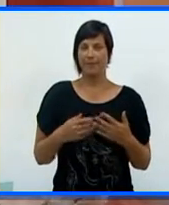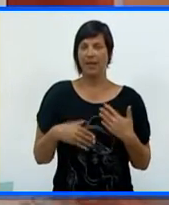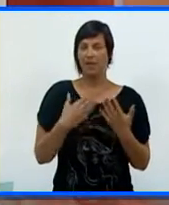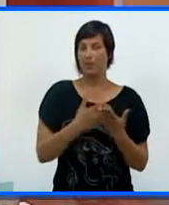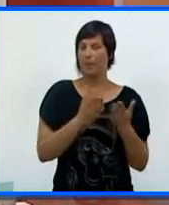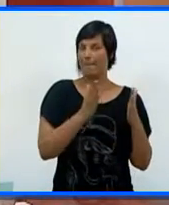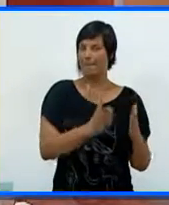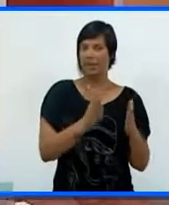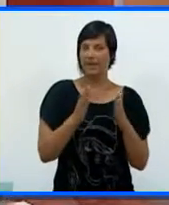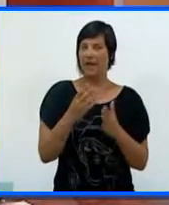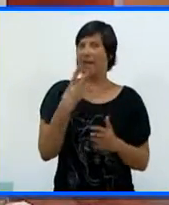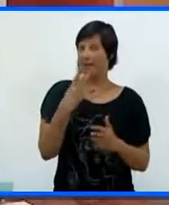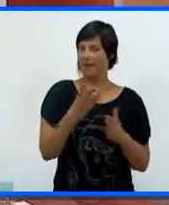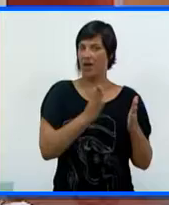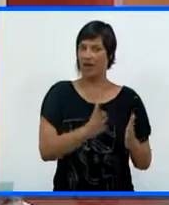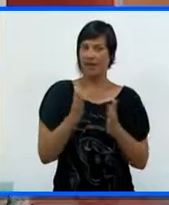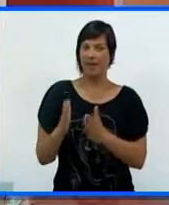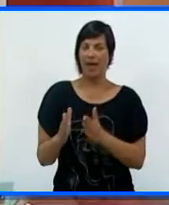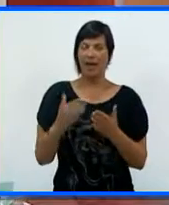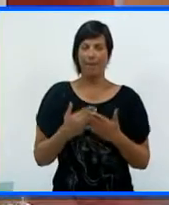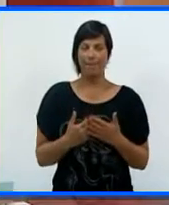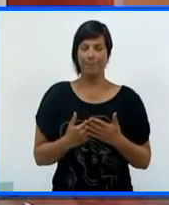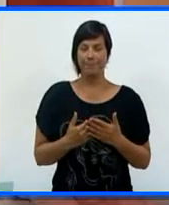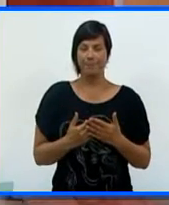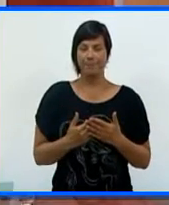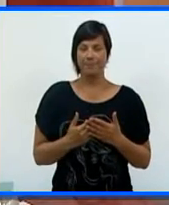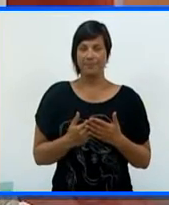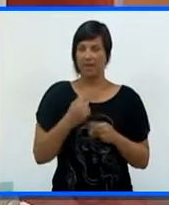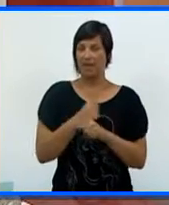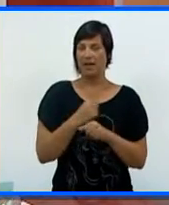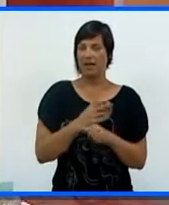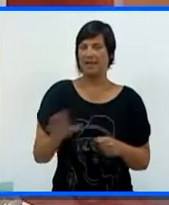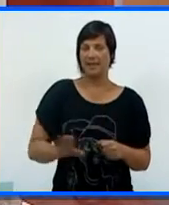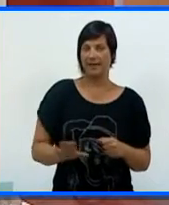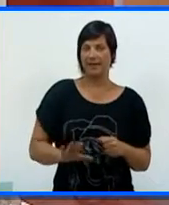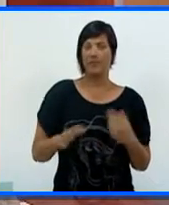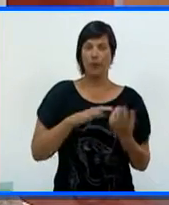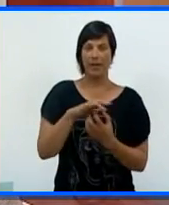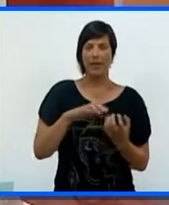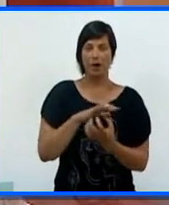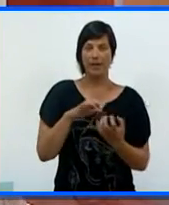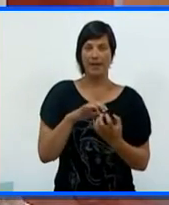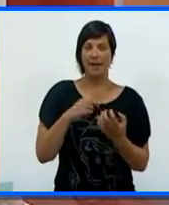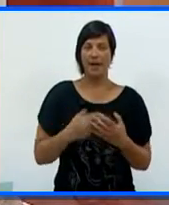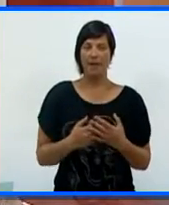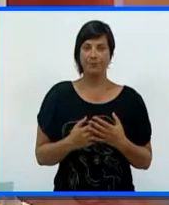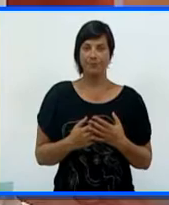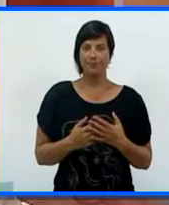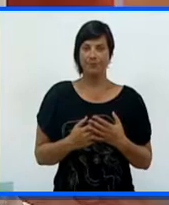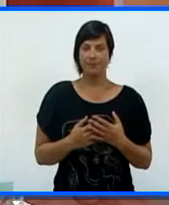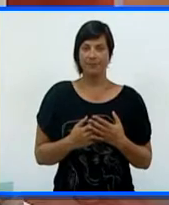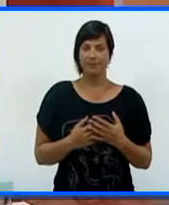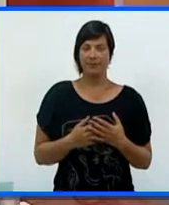Tu bi ja podijelila uglavnom na 2 dijela taj rad. Rad sa djecom i sa roditeljima